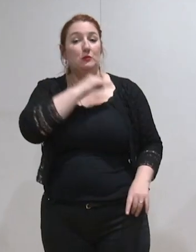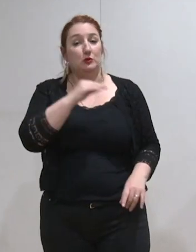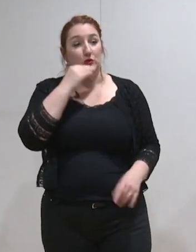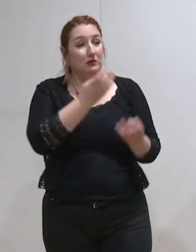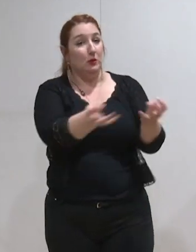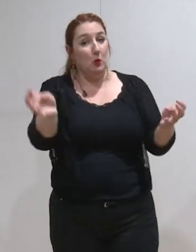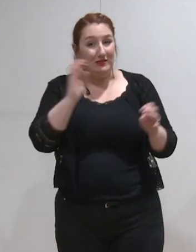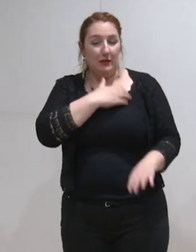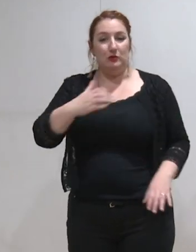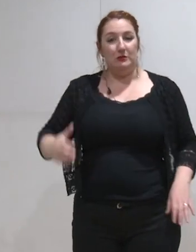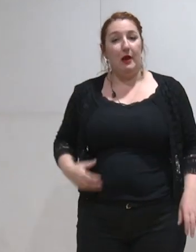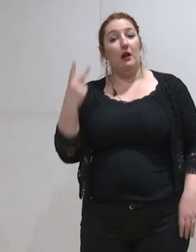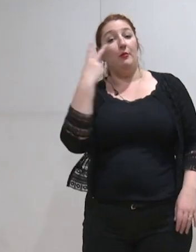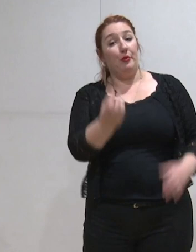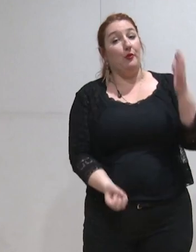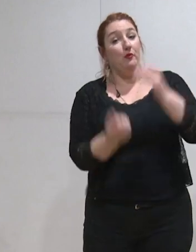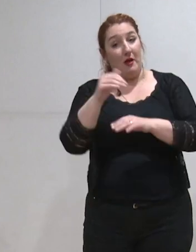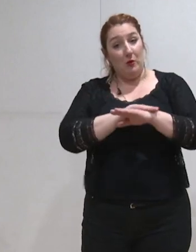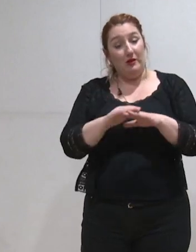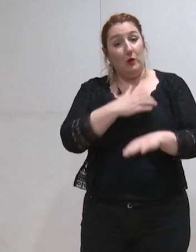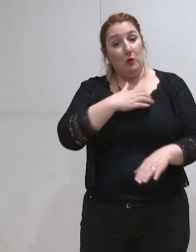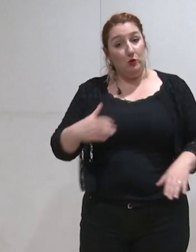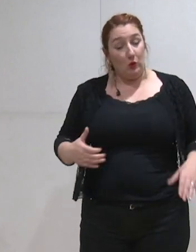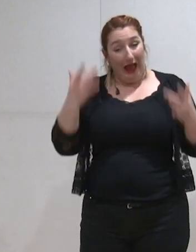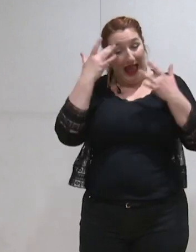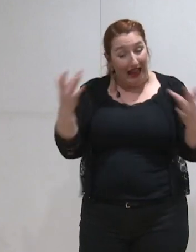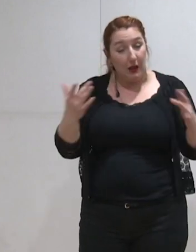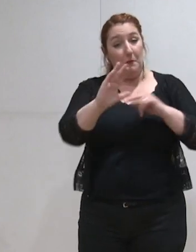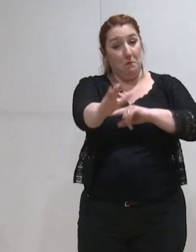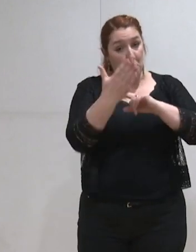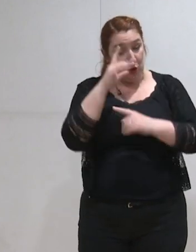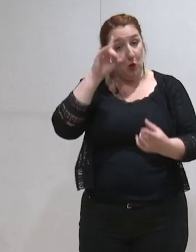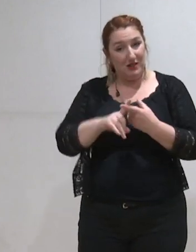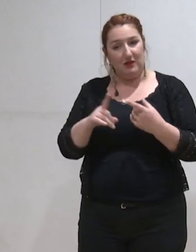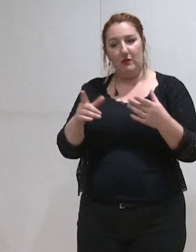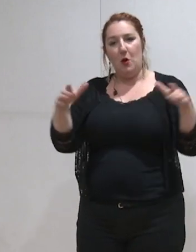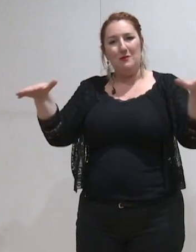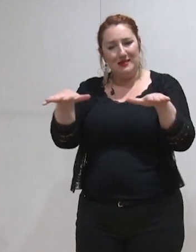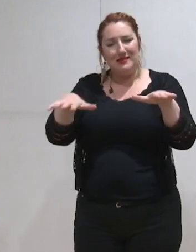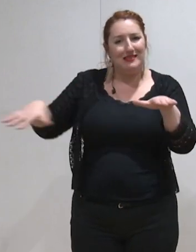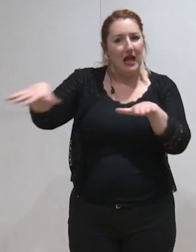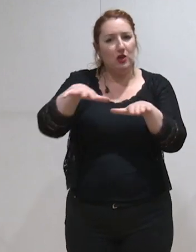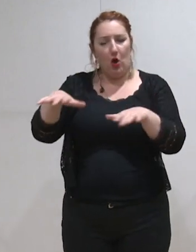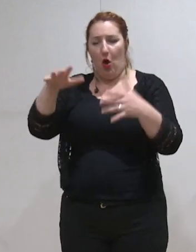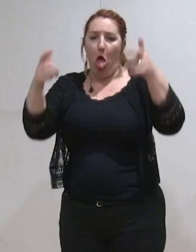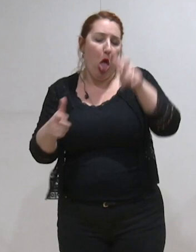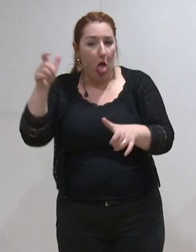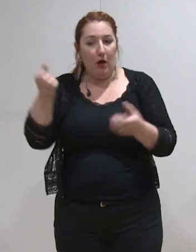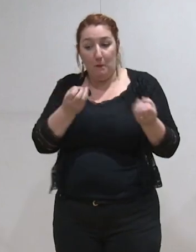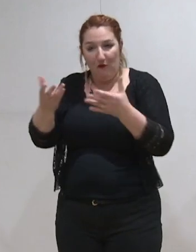municipal votre nouvelle politique culturelle afin de ne pas fragiliser plus encore un secteur malmené et qui voit